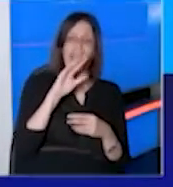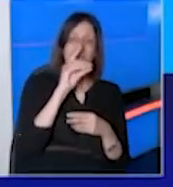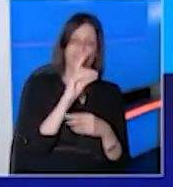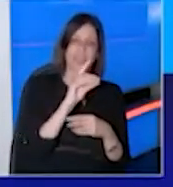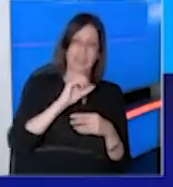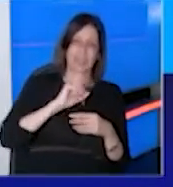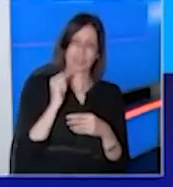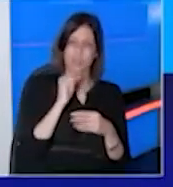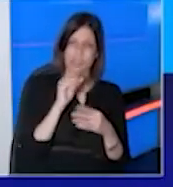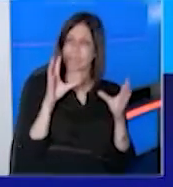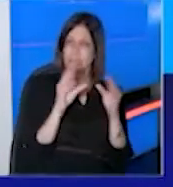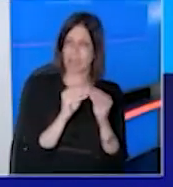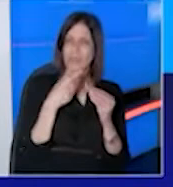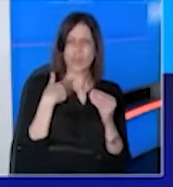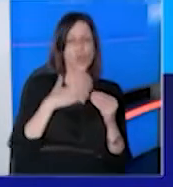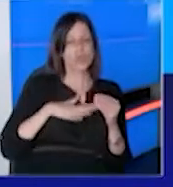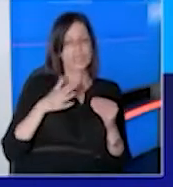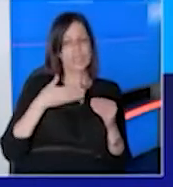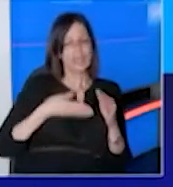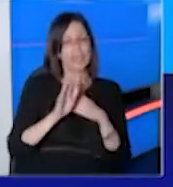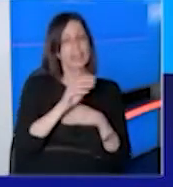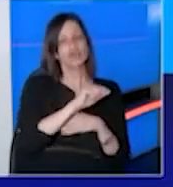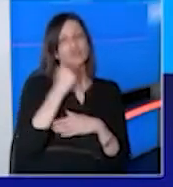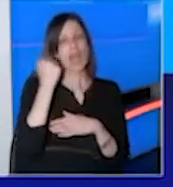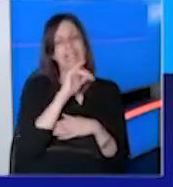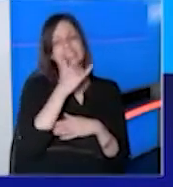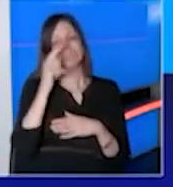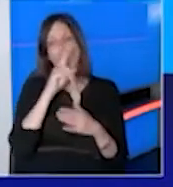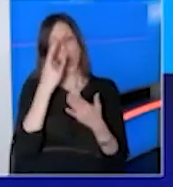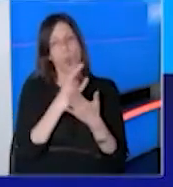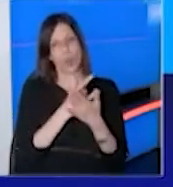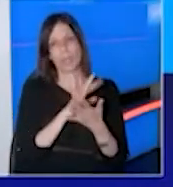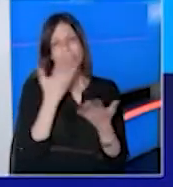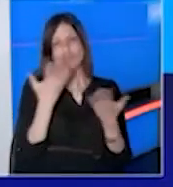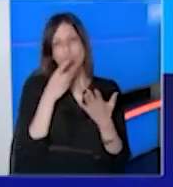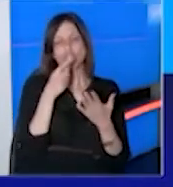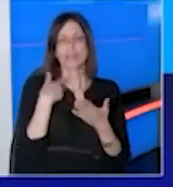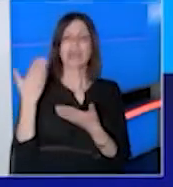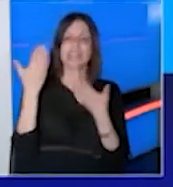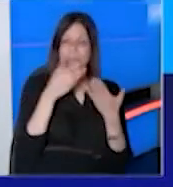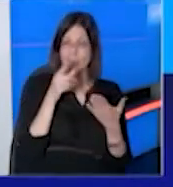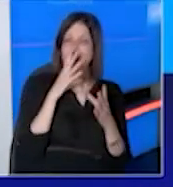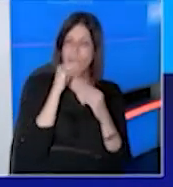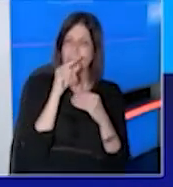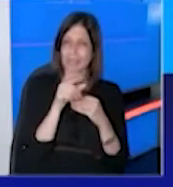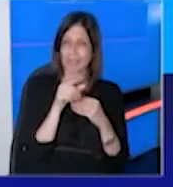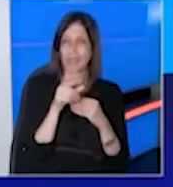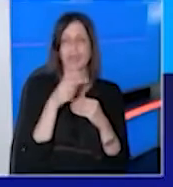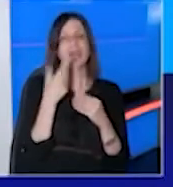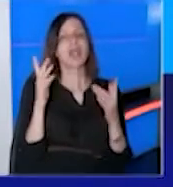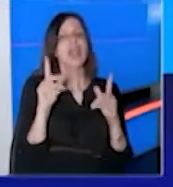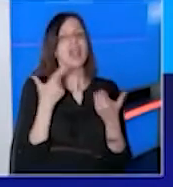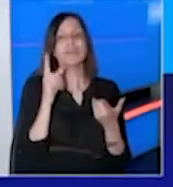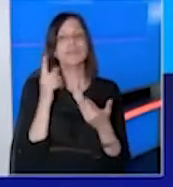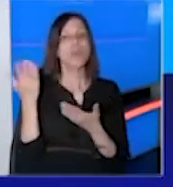ביד. ואני אמרתי, אני רוצה דרך השער הצהוב. זה לא חוקי מה שקורה שם, ועל זה גם נדבר. אני אזמין אותך לפה. כיף לי לדבר איתך. למה